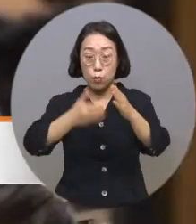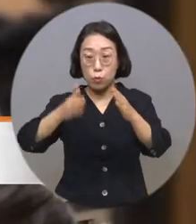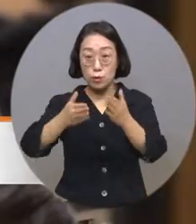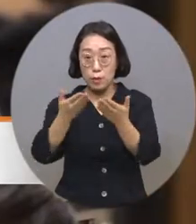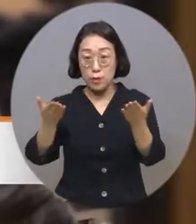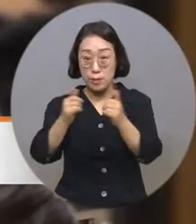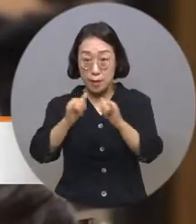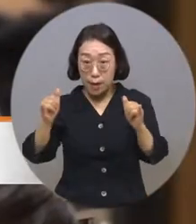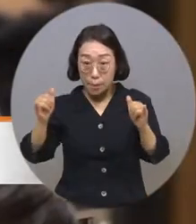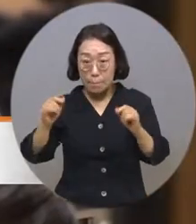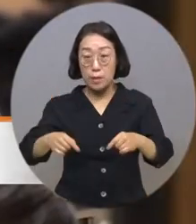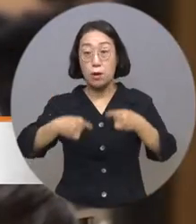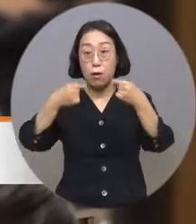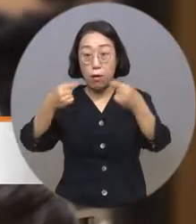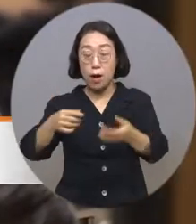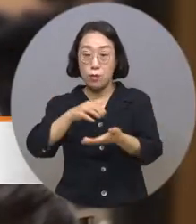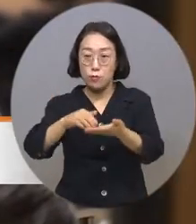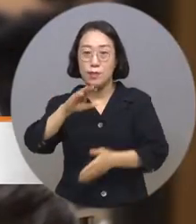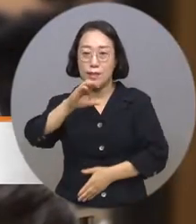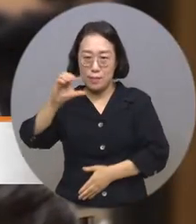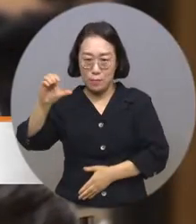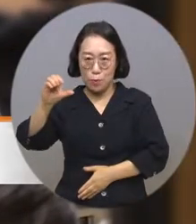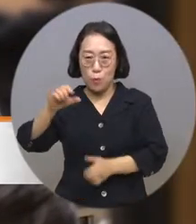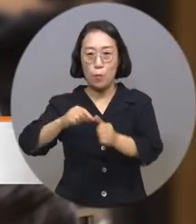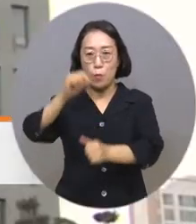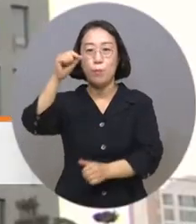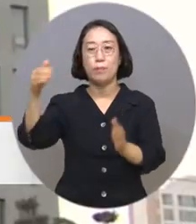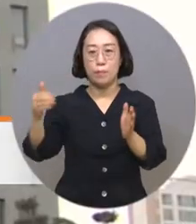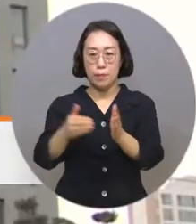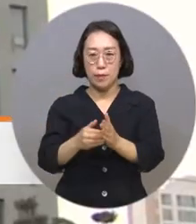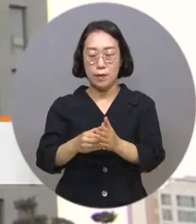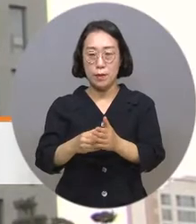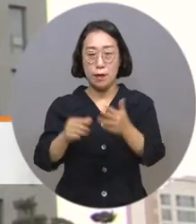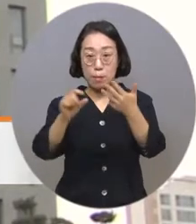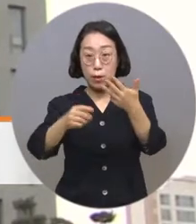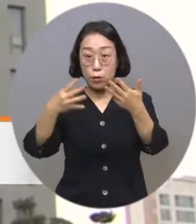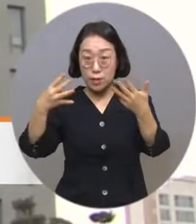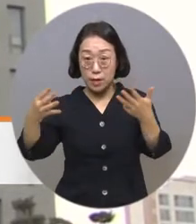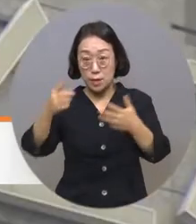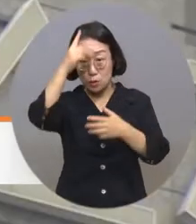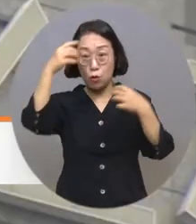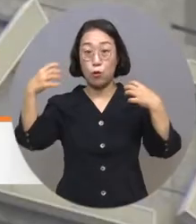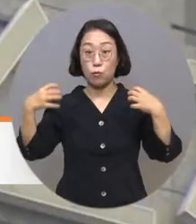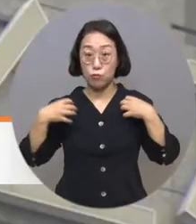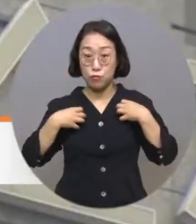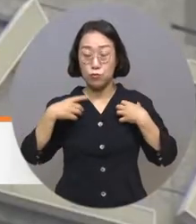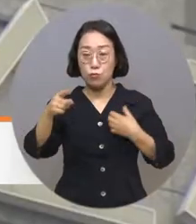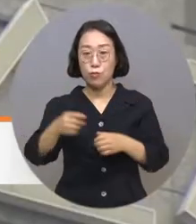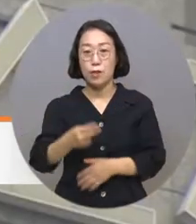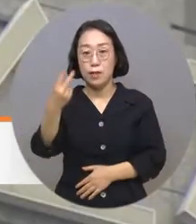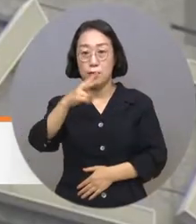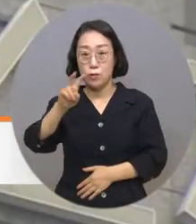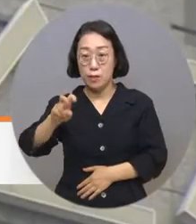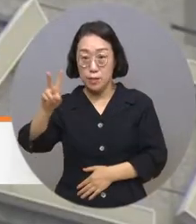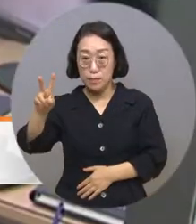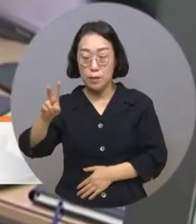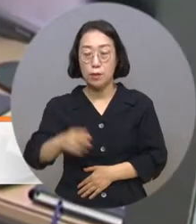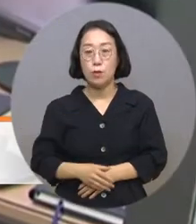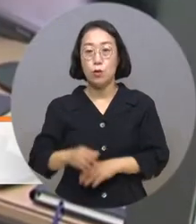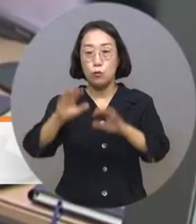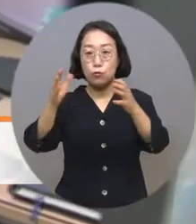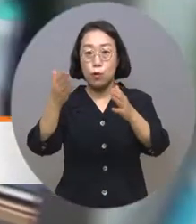45명이 공직사회로 진출하게 됩니다. 지난 4일 인사혁신처는 2022년도 중증장애인